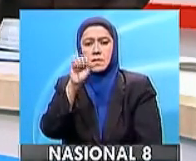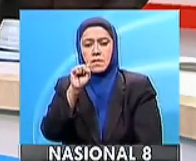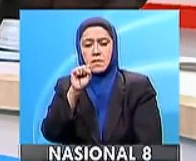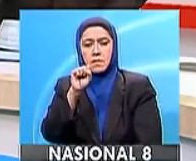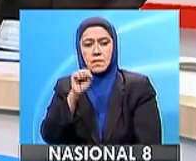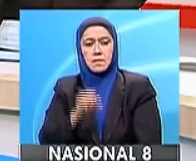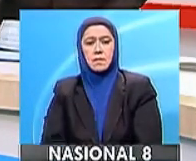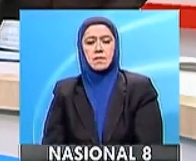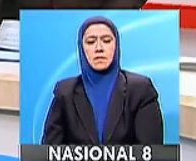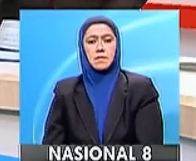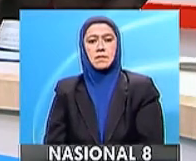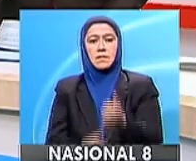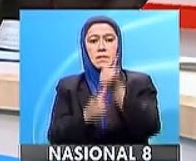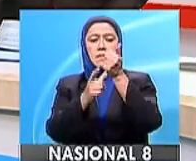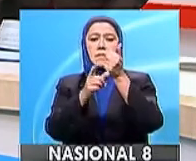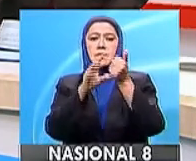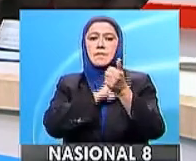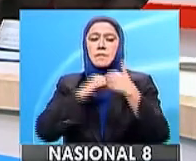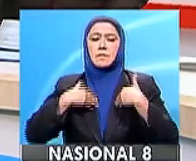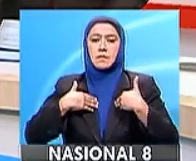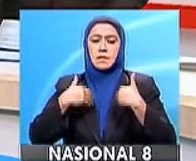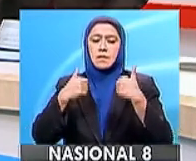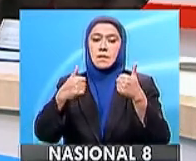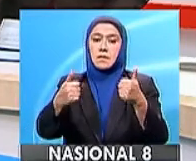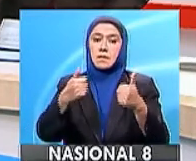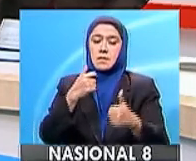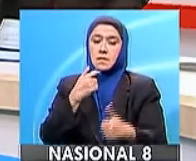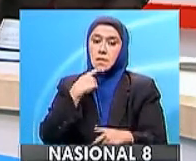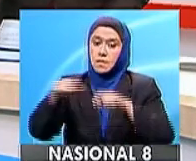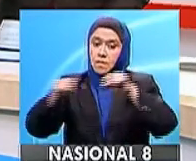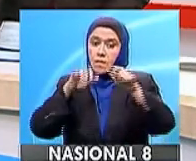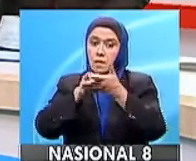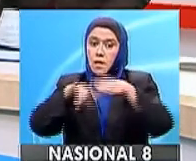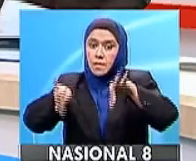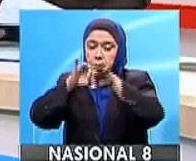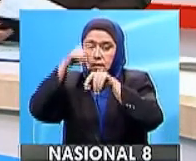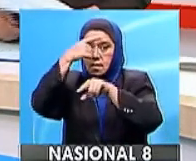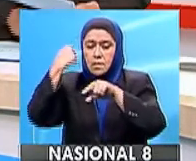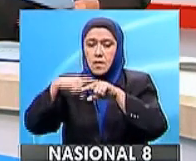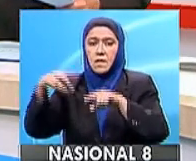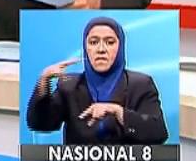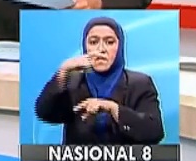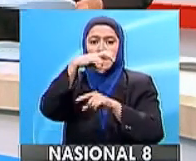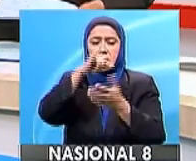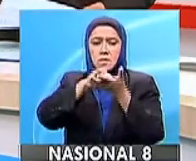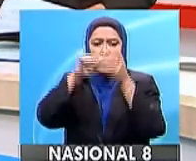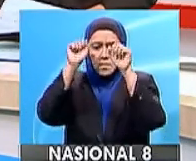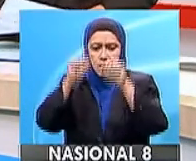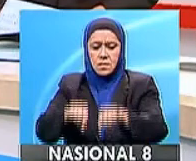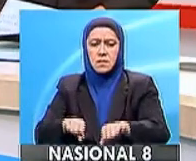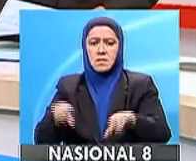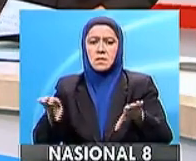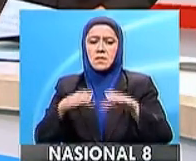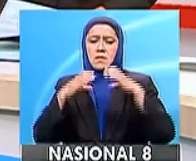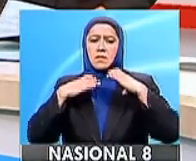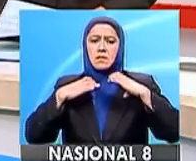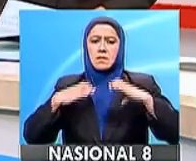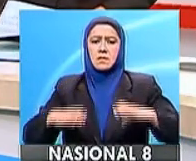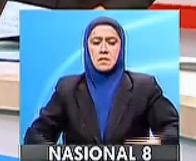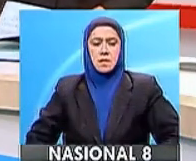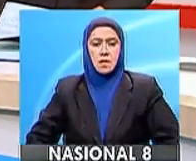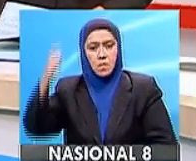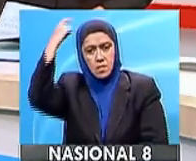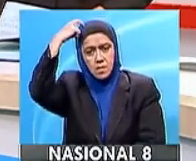ini. Menurut Timbalan Menterinya Datuk Seri Helmi Yahya, tindakan itu penting kerana virus Zika boleh menyebabkan kecacatan otak pada